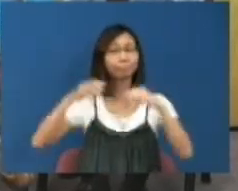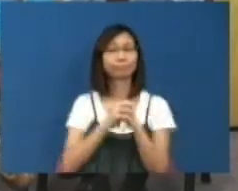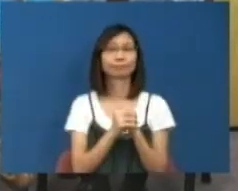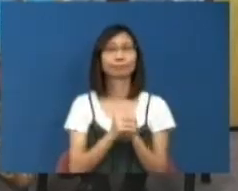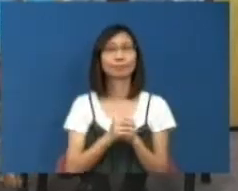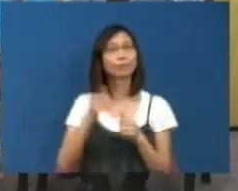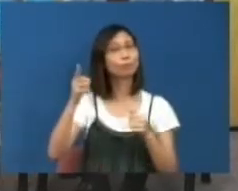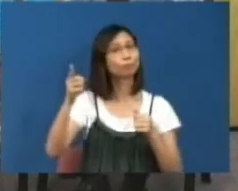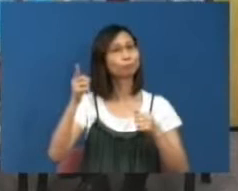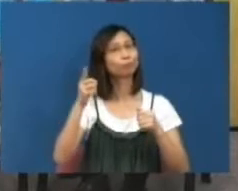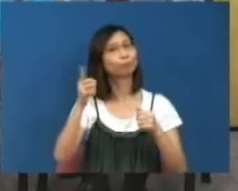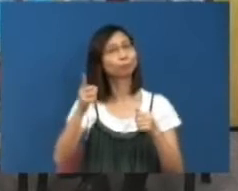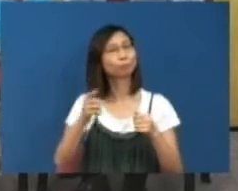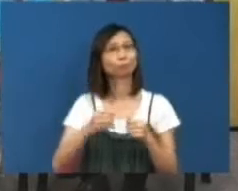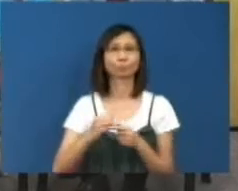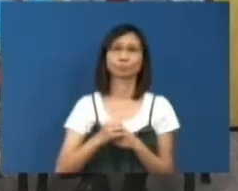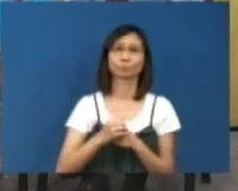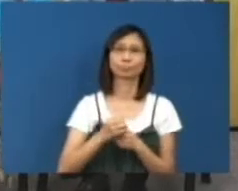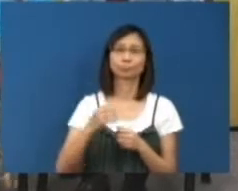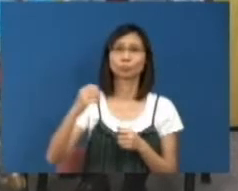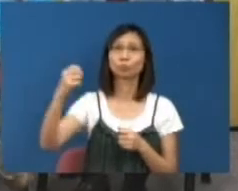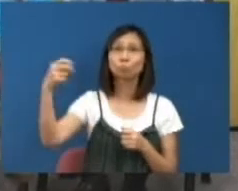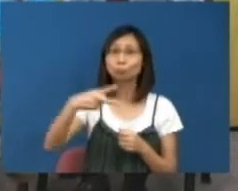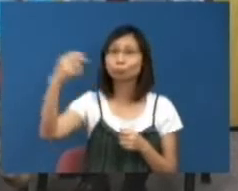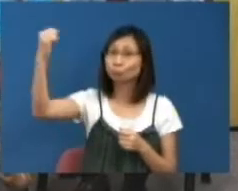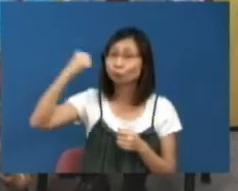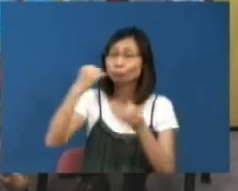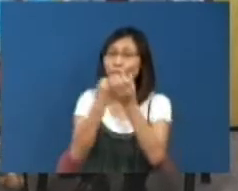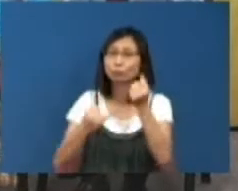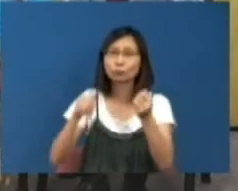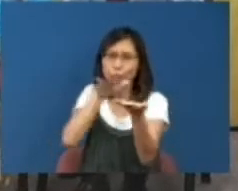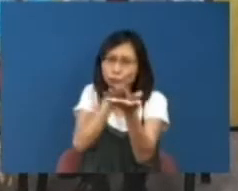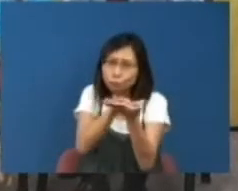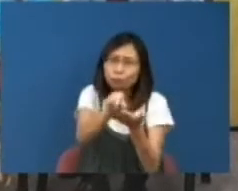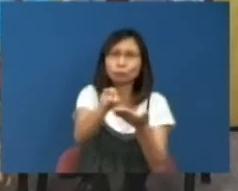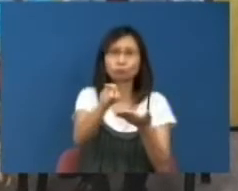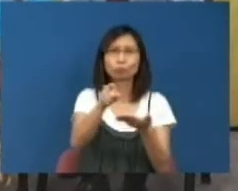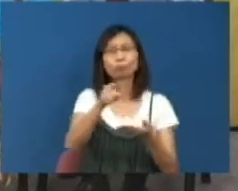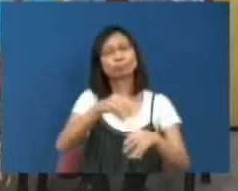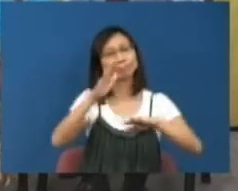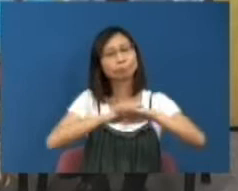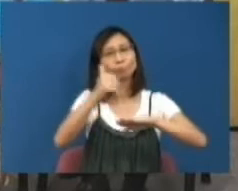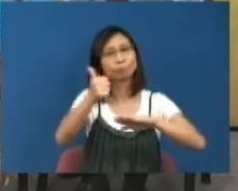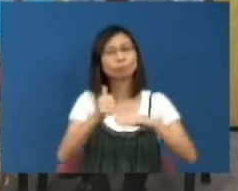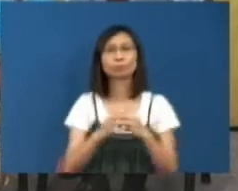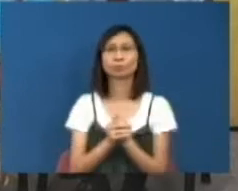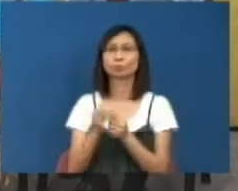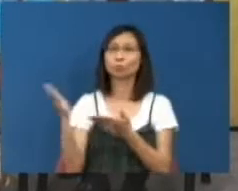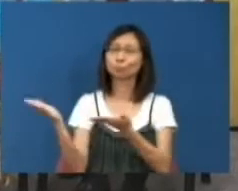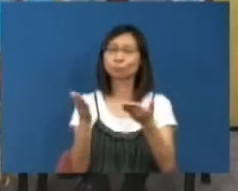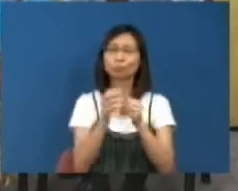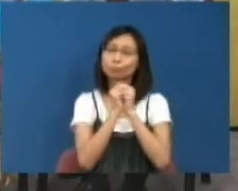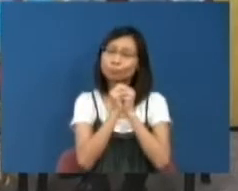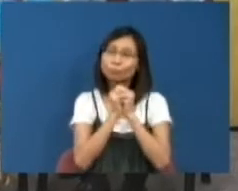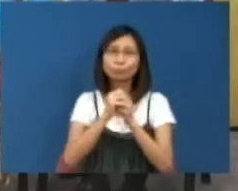就喺再生能源再以至其他一啲範疇咧都好專嘅，咁等一陣啊，等阿蒲職師去請教。 係啦， 咁今日我